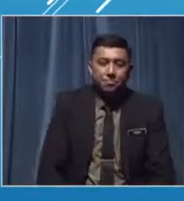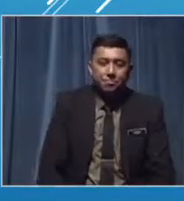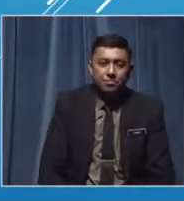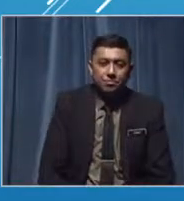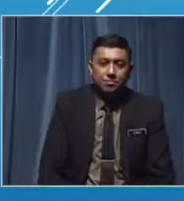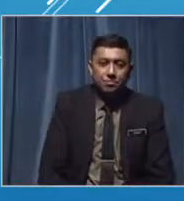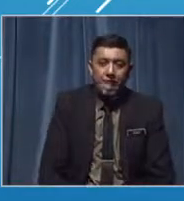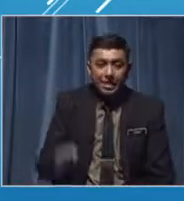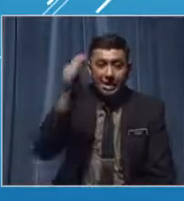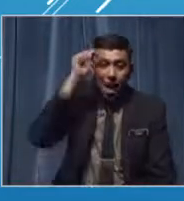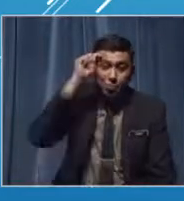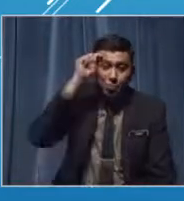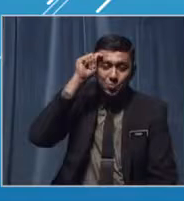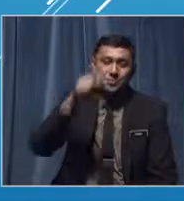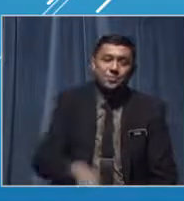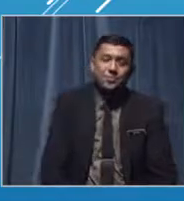Kesepuluh, Terengganu.